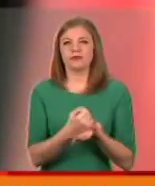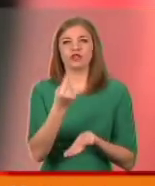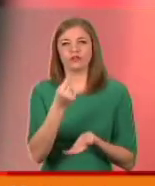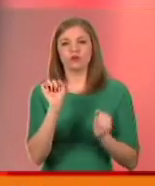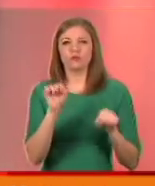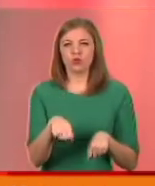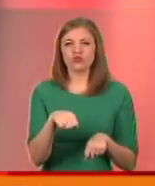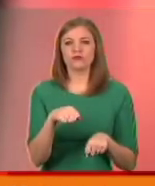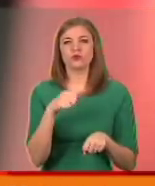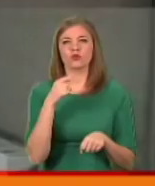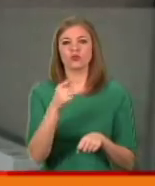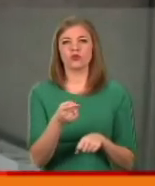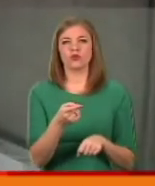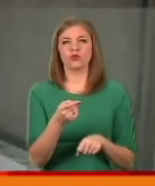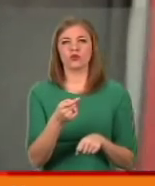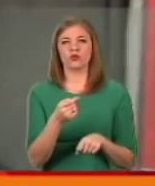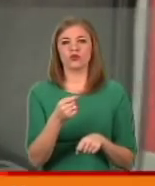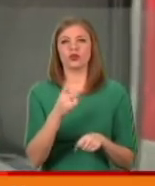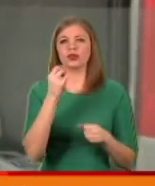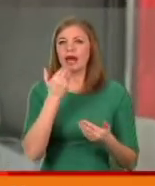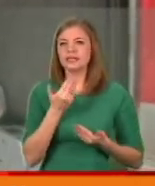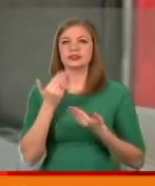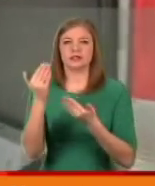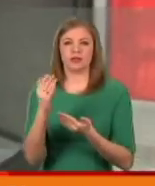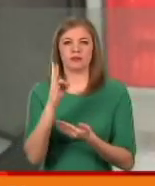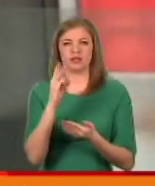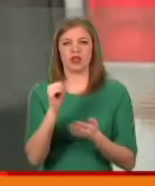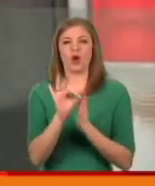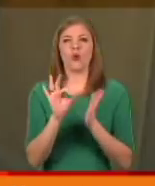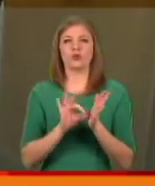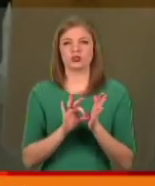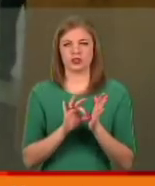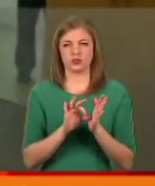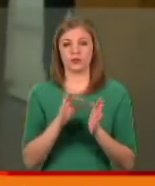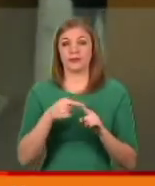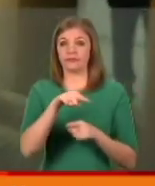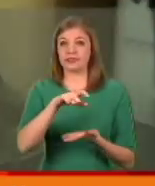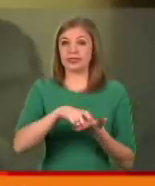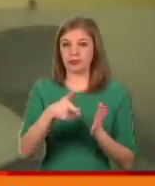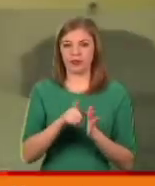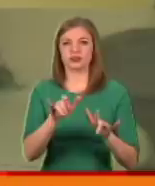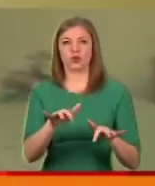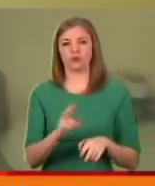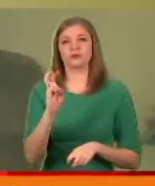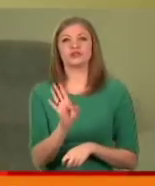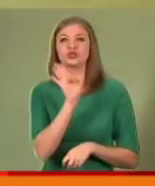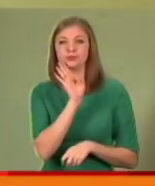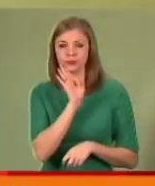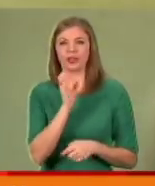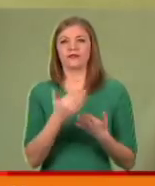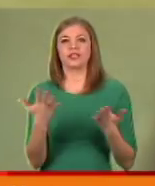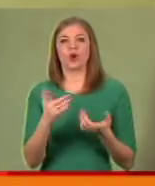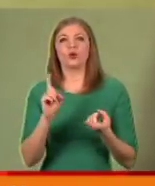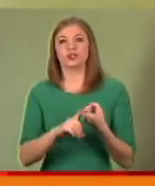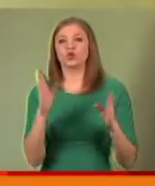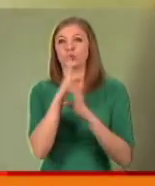чи можу ми десь направити на запит на оцінку митної вартості? У цій кімнаті за комп'ютером сидить жінка, від якої